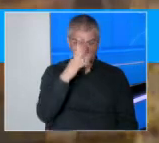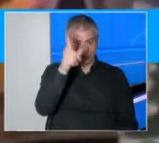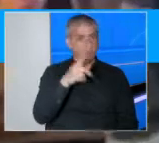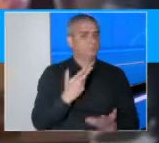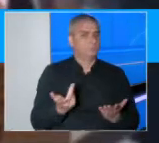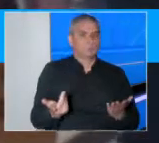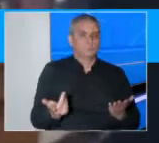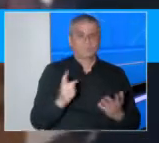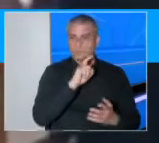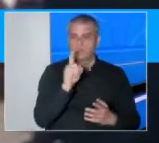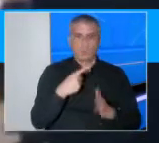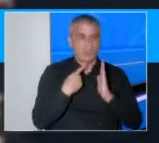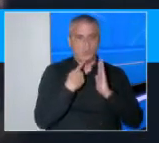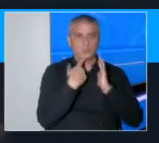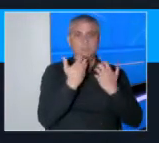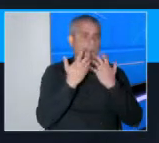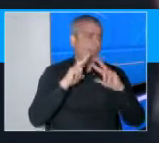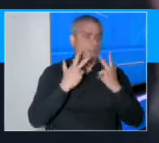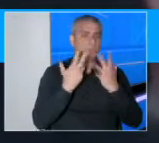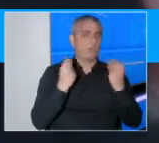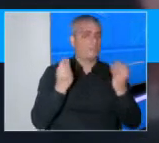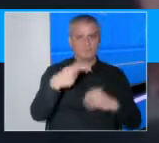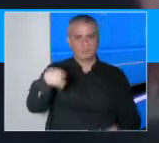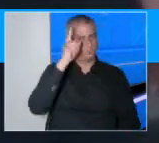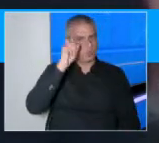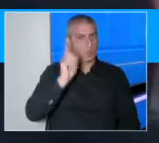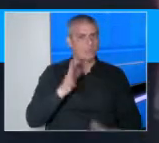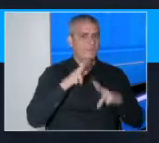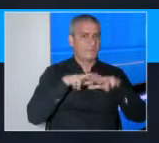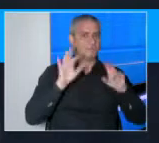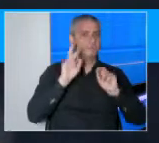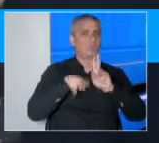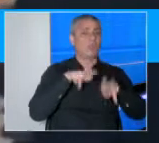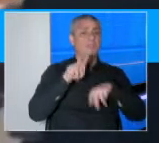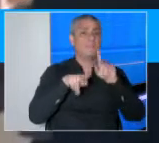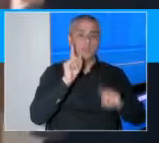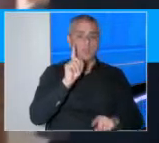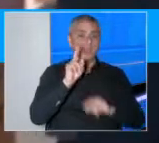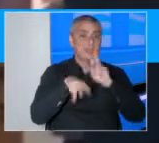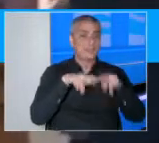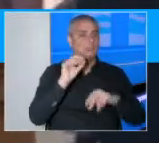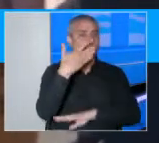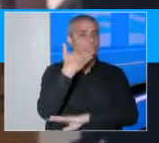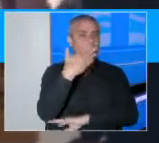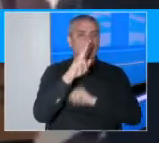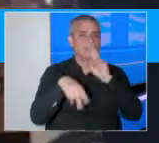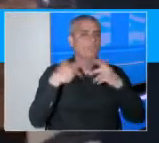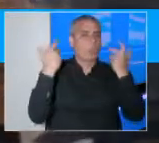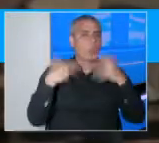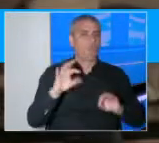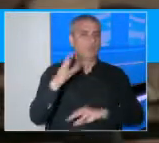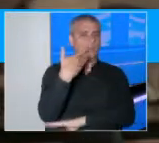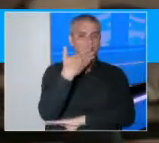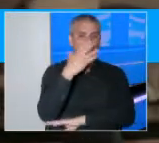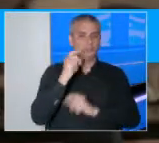גילה אולי לציבור הרבה דברים שהם לא ידעו על המצב של הטיפול, על הטיפול של המדינה, על הטיפול הכושל של